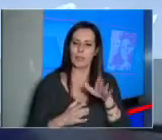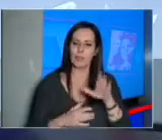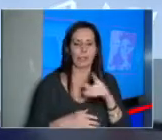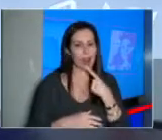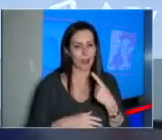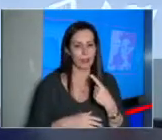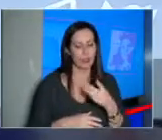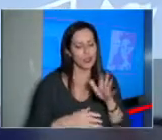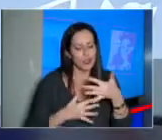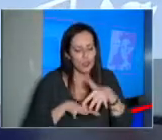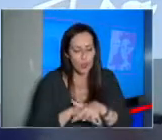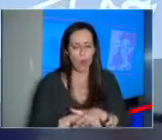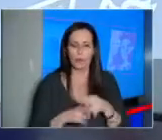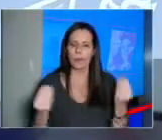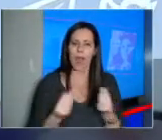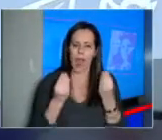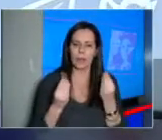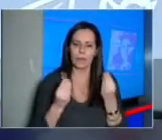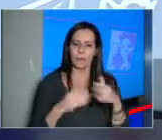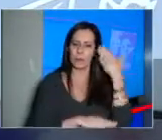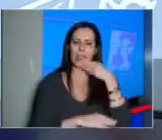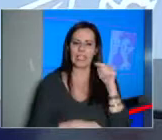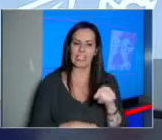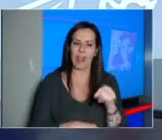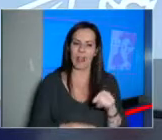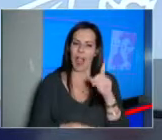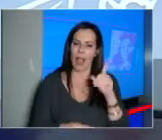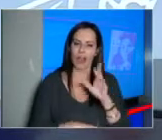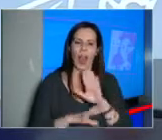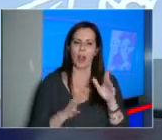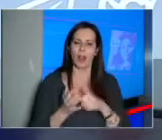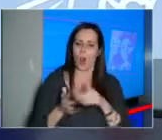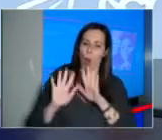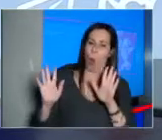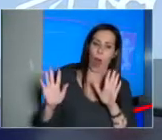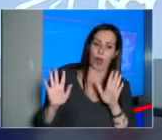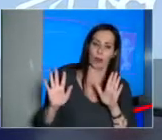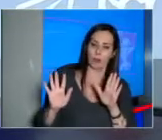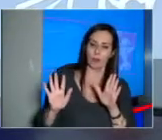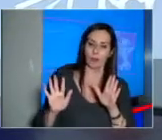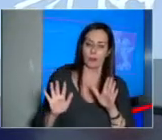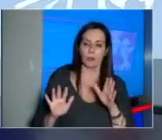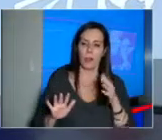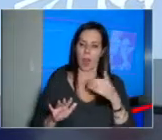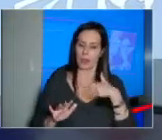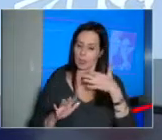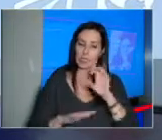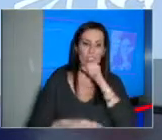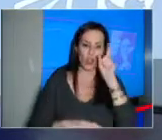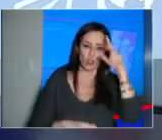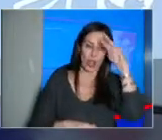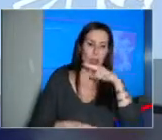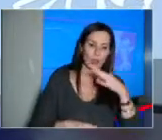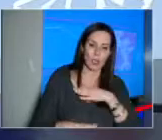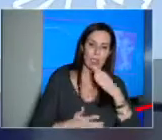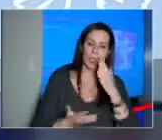להגיד, שזורים אירועים מרכזיים במדינת ישראל, אבל לא כאילו... לא רק. כן, ברור. אני נכנסת להיסטוריה של אבא שלי,